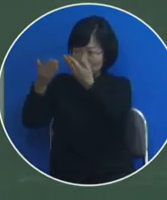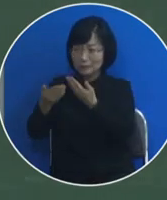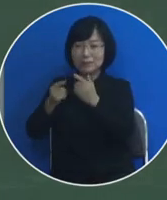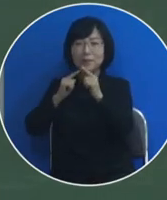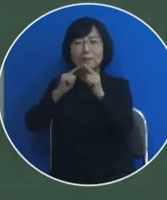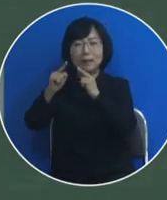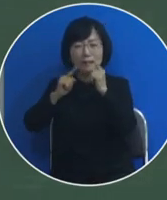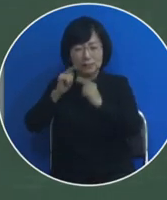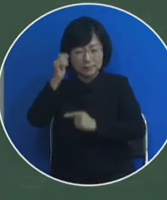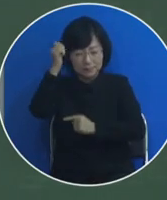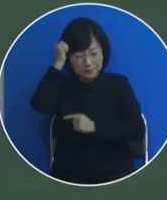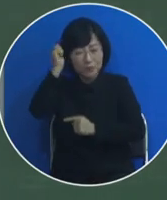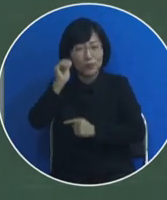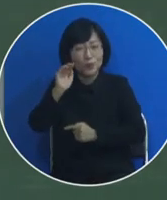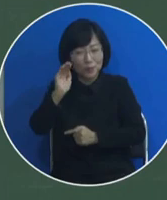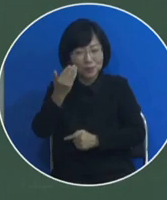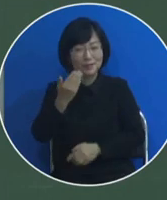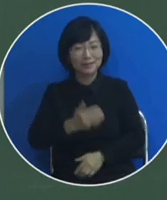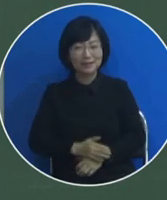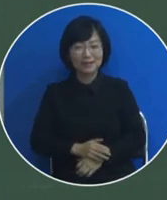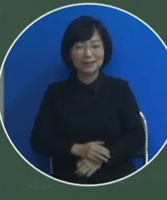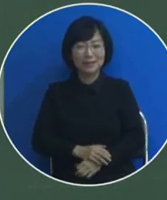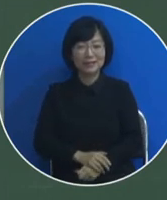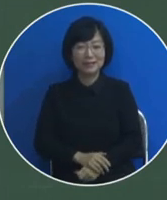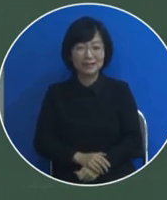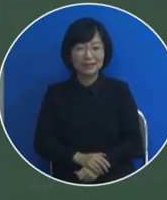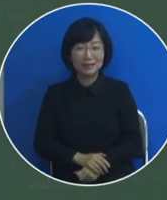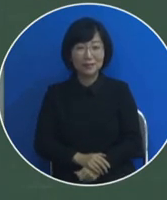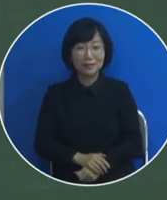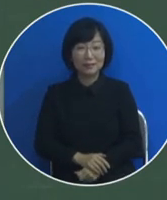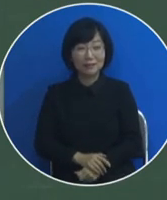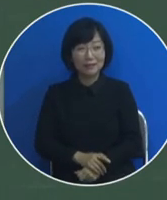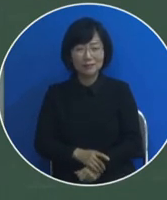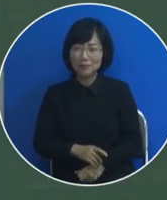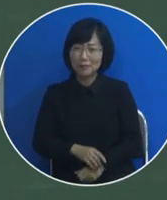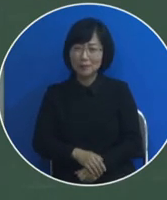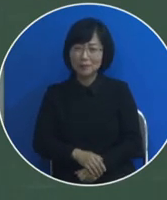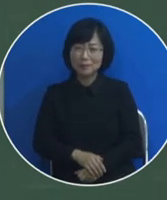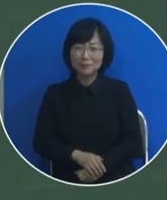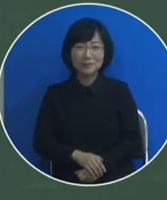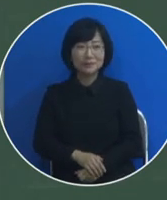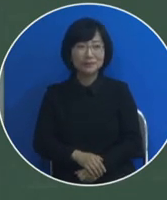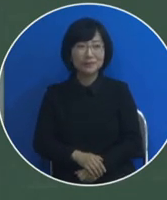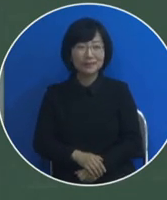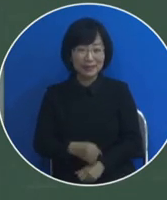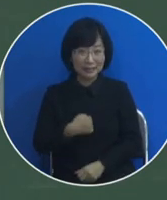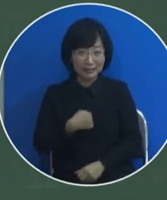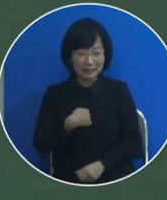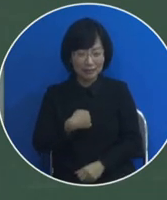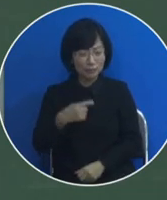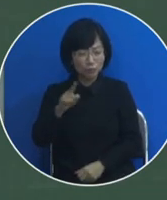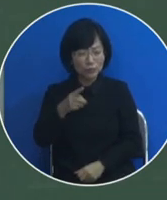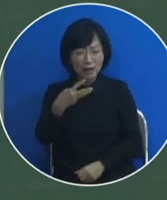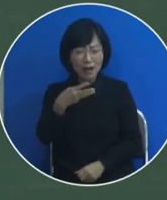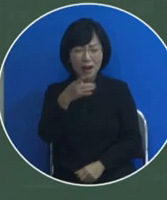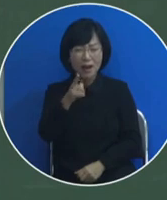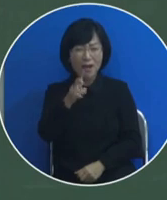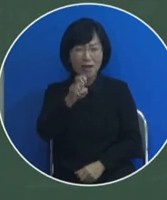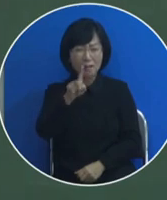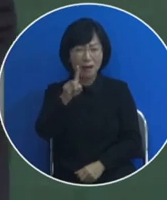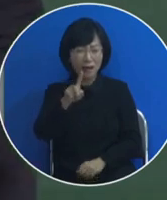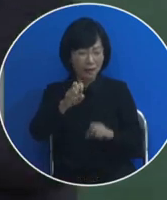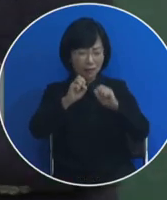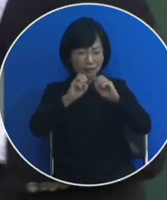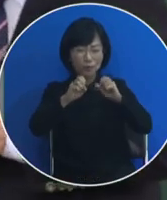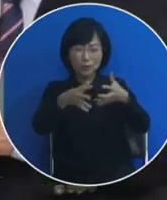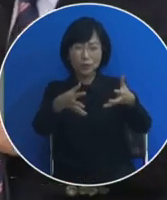life, as rema. 또 어디 보니까 우리 한국에 뭐 또 레마 선교회라고 있더라고요. 그거 단체 얘기하는 거 아닙니다. 오해하지 마시고요. There is in Korea that there is this